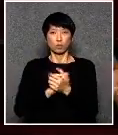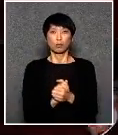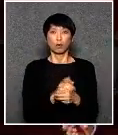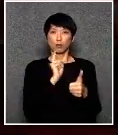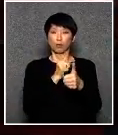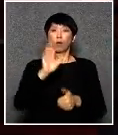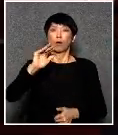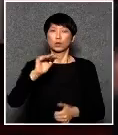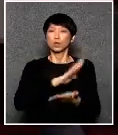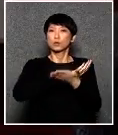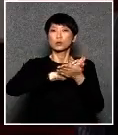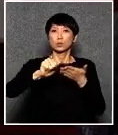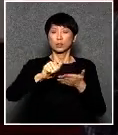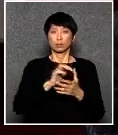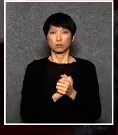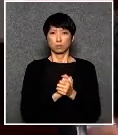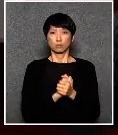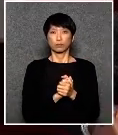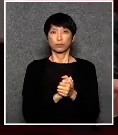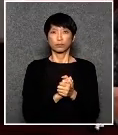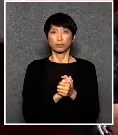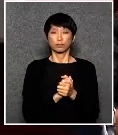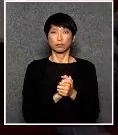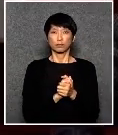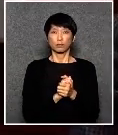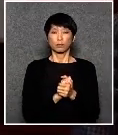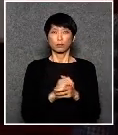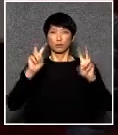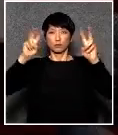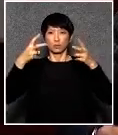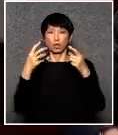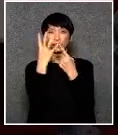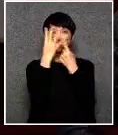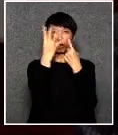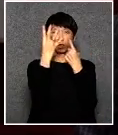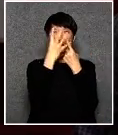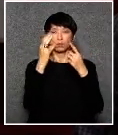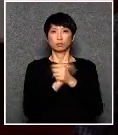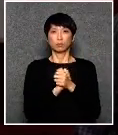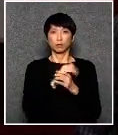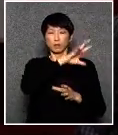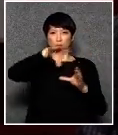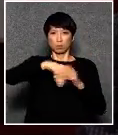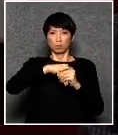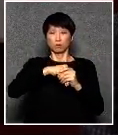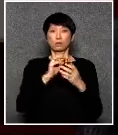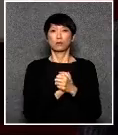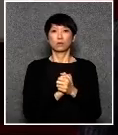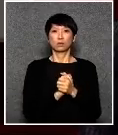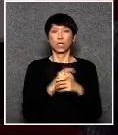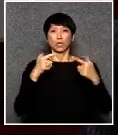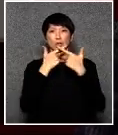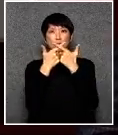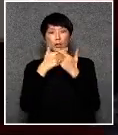好清楚嘅，你作為議長，呢一個總目14納入附表，點解不可討論